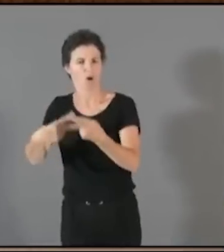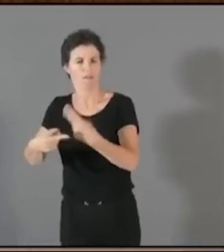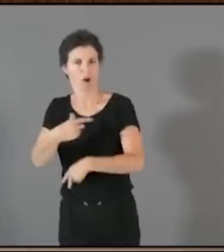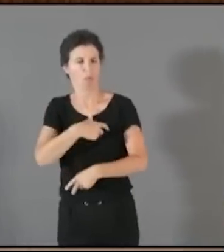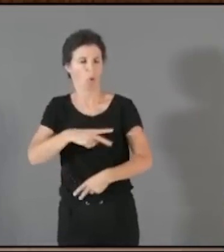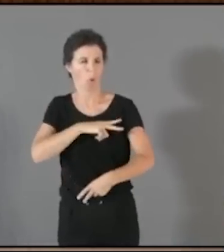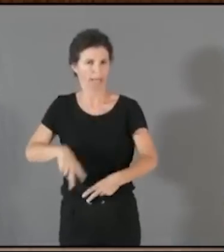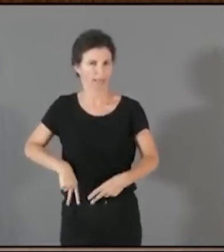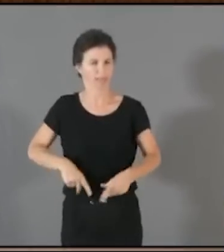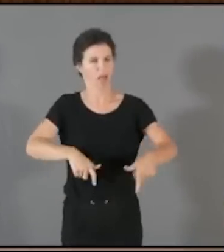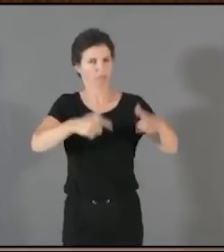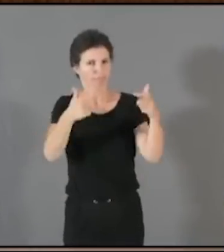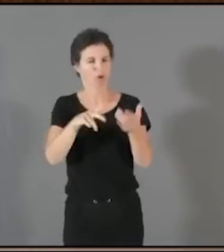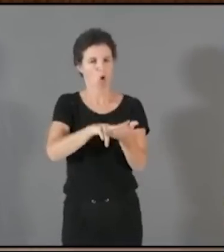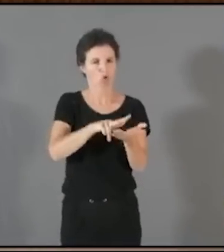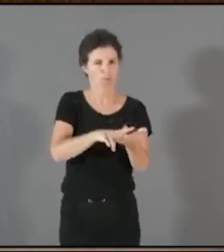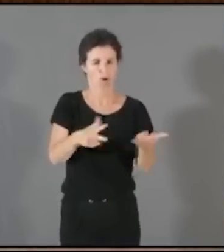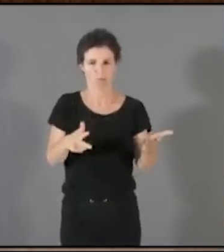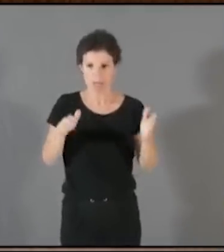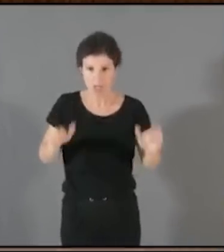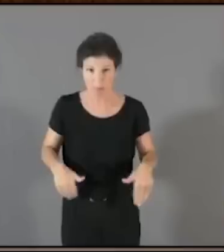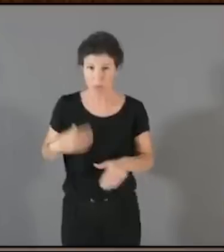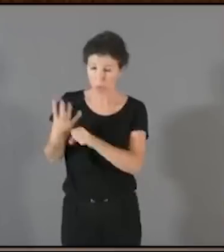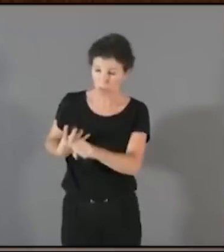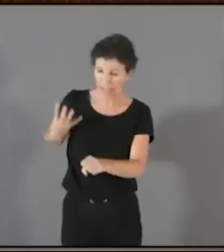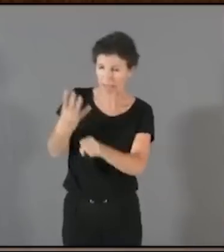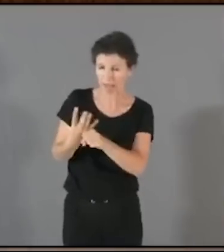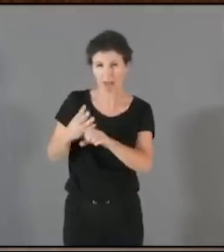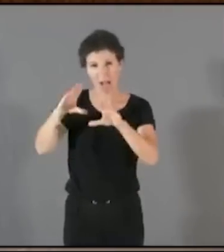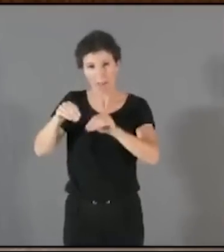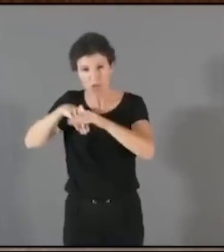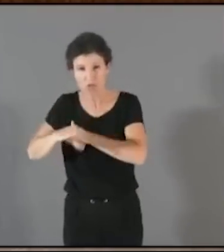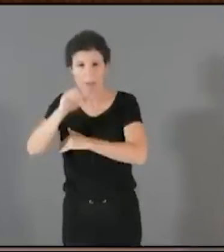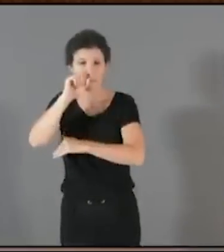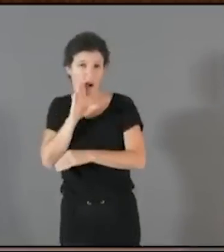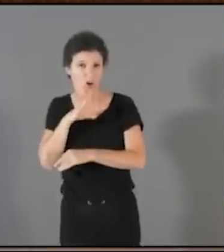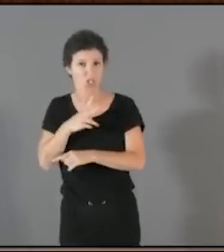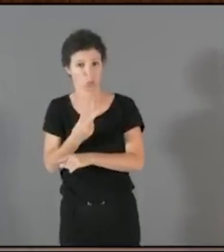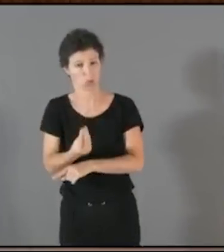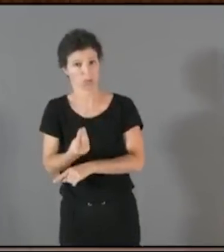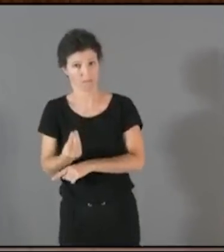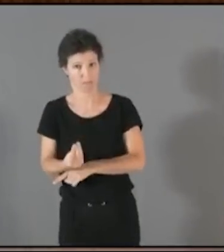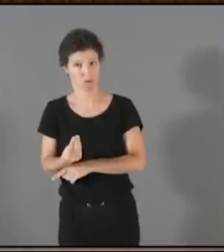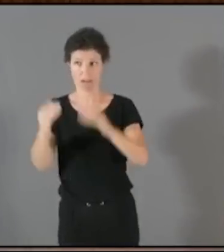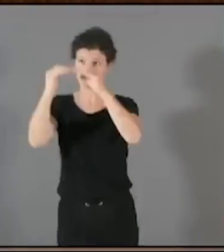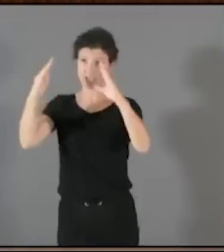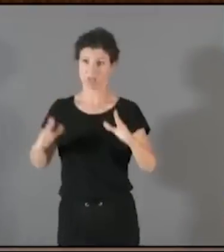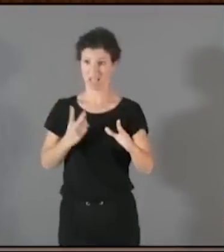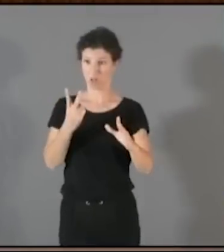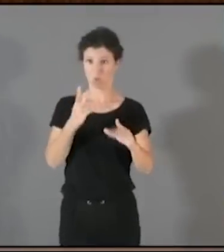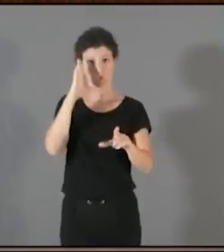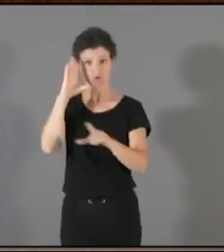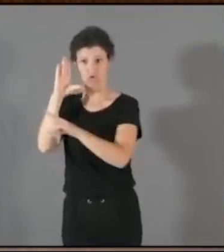qu'elle vit chez ses parents avec ses 2 enfants, dans une maison où il n'y a que 2 chambres. Donc elle partage une chambre avec ses